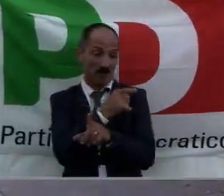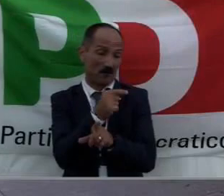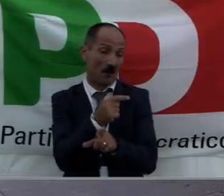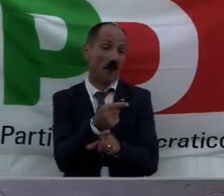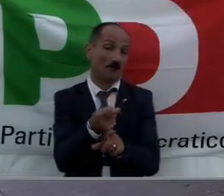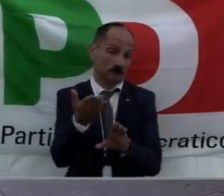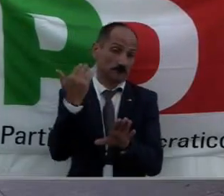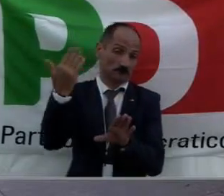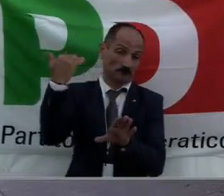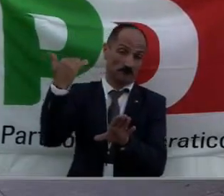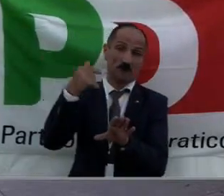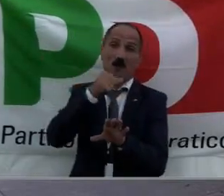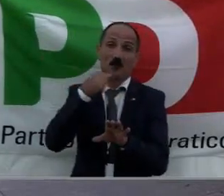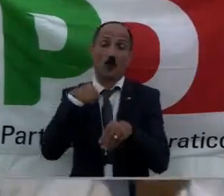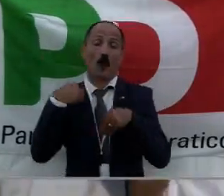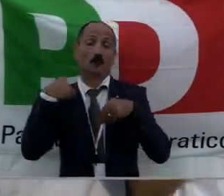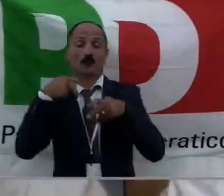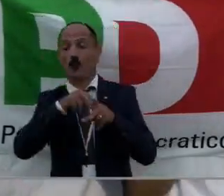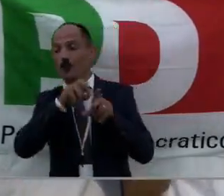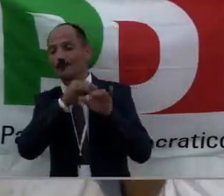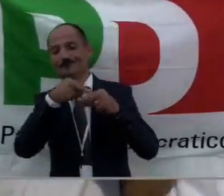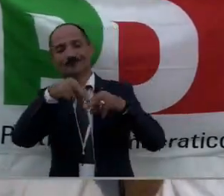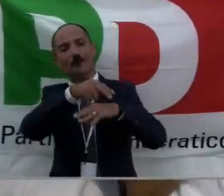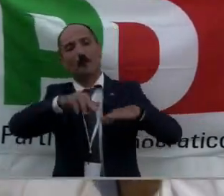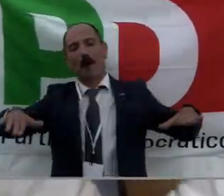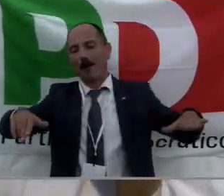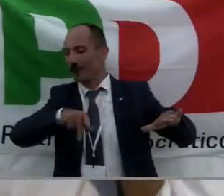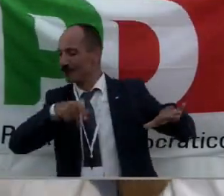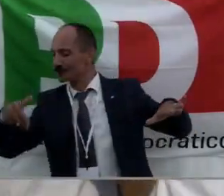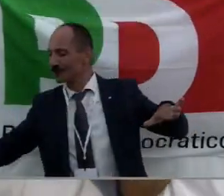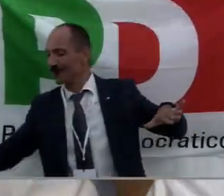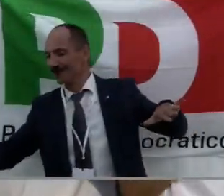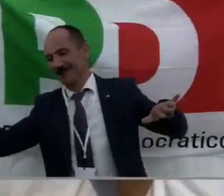dimenticartene quando scendi da questo palco.